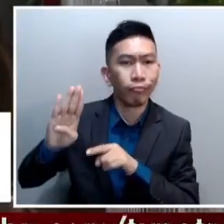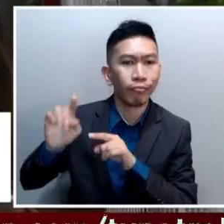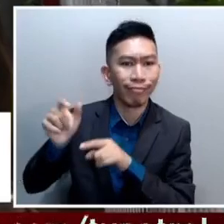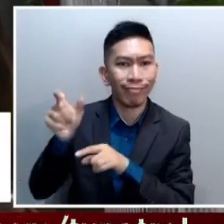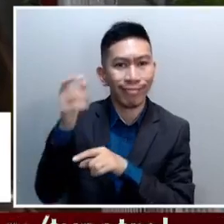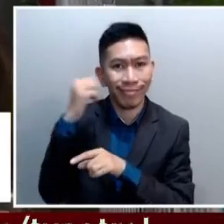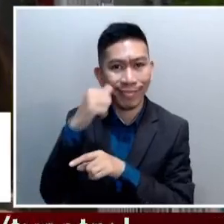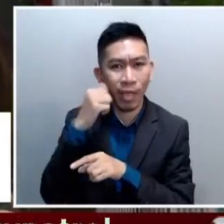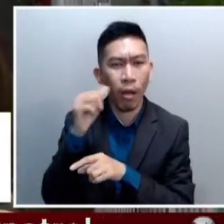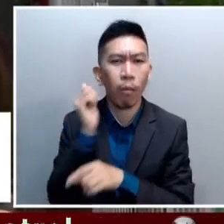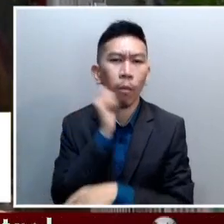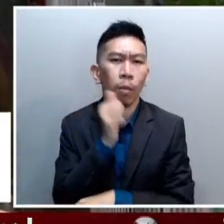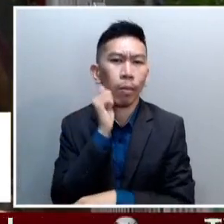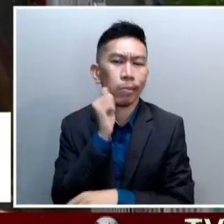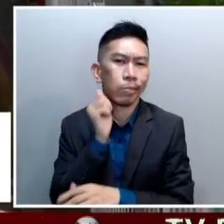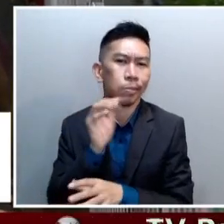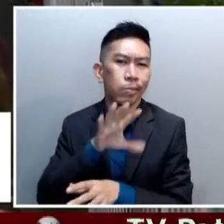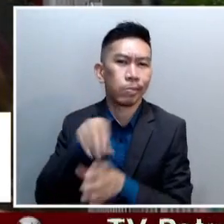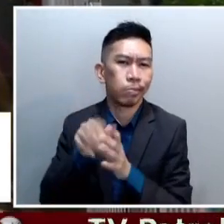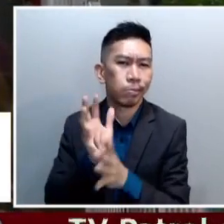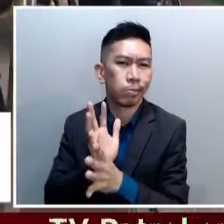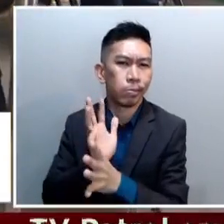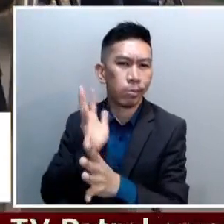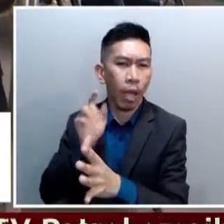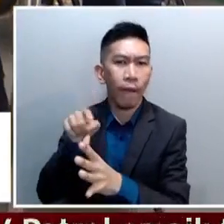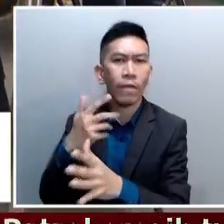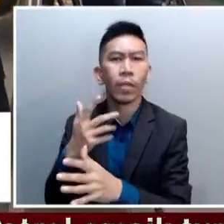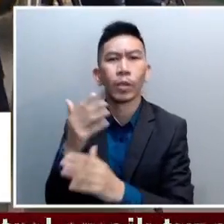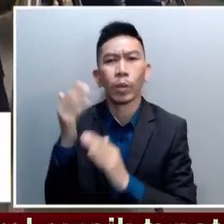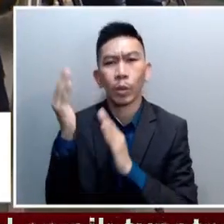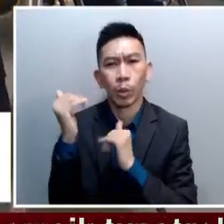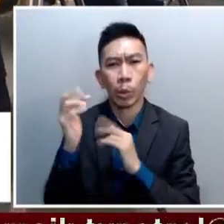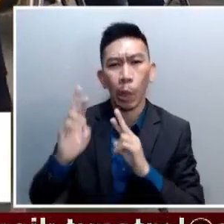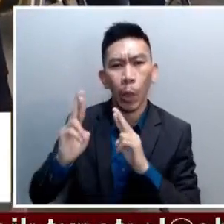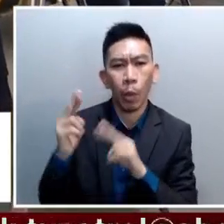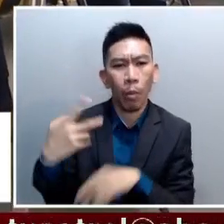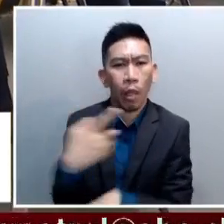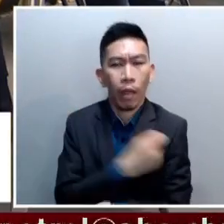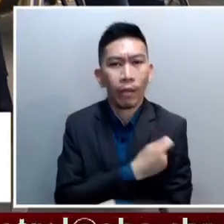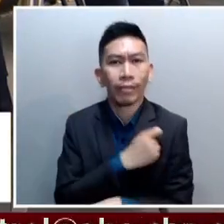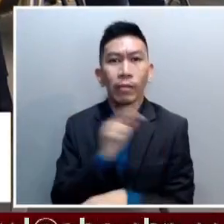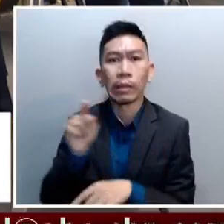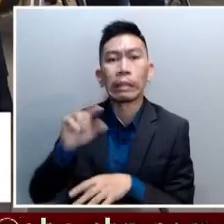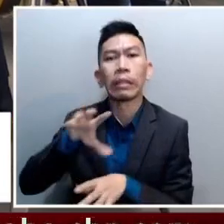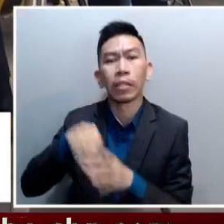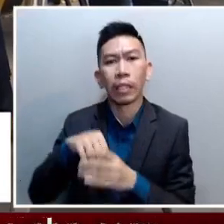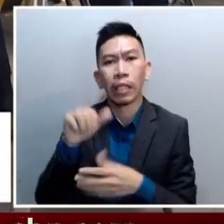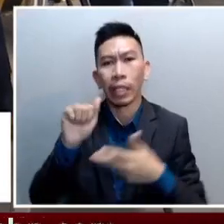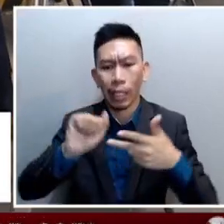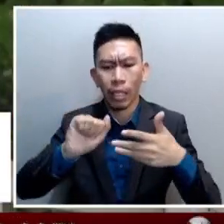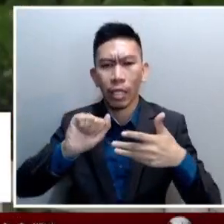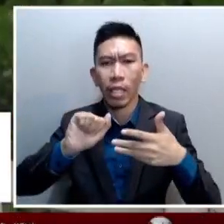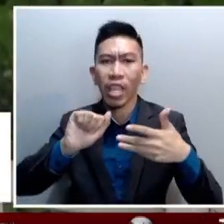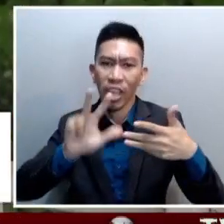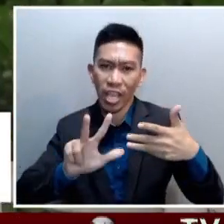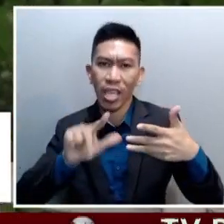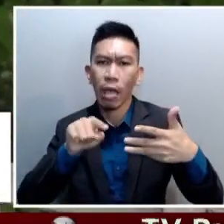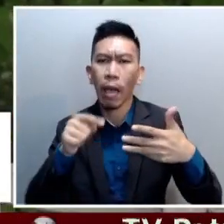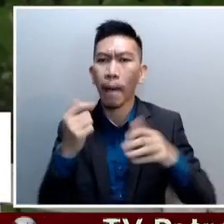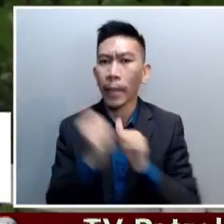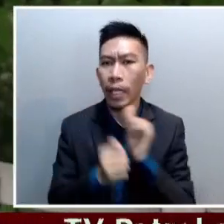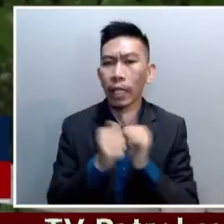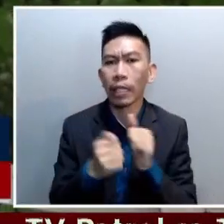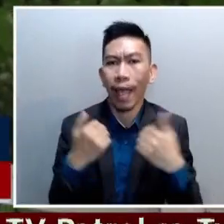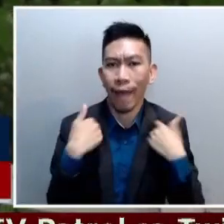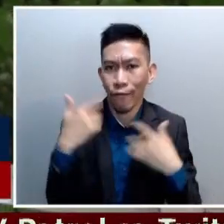rito. Nagbabakasakaling maturukan sa ilalim ng A3 category o may comorbidity o sakit. Nagpa-register na kami